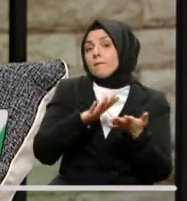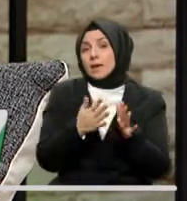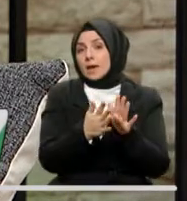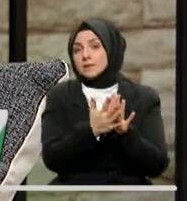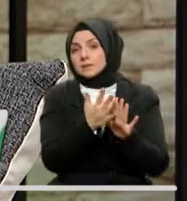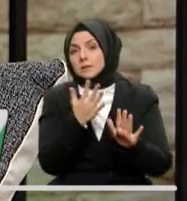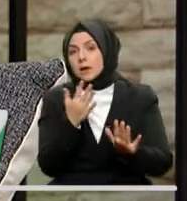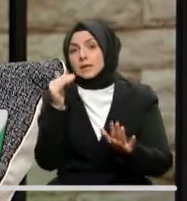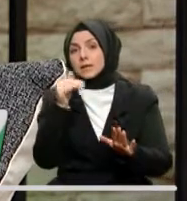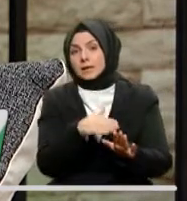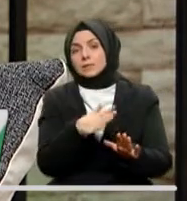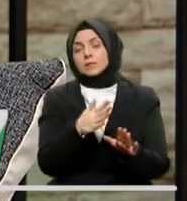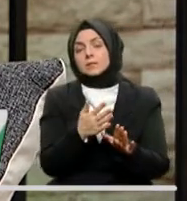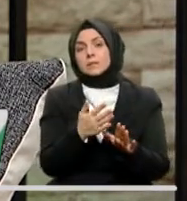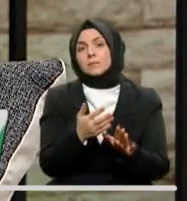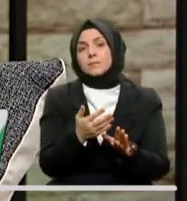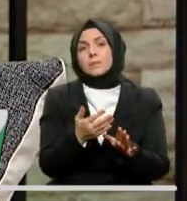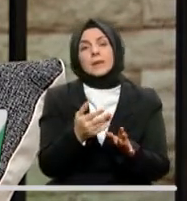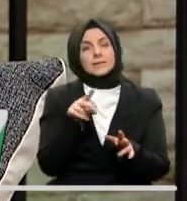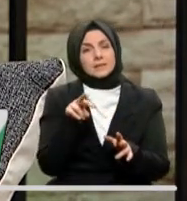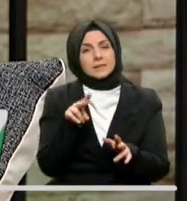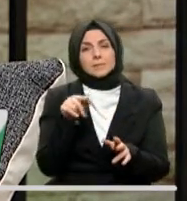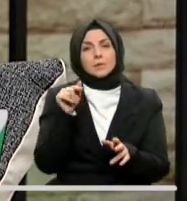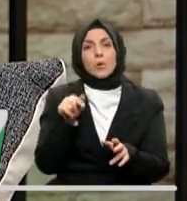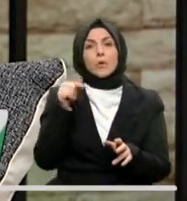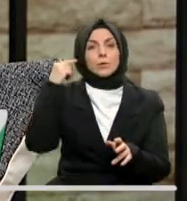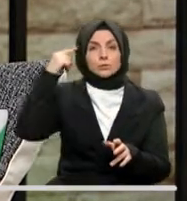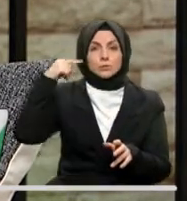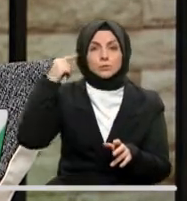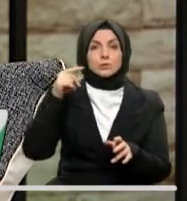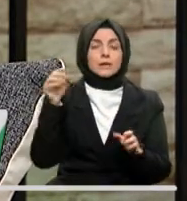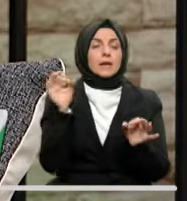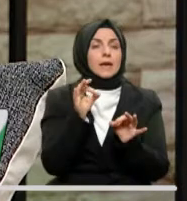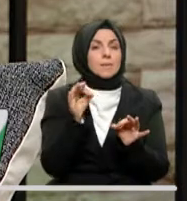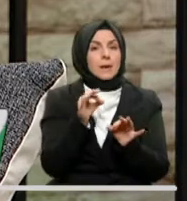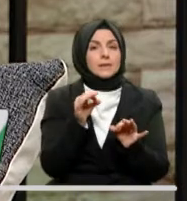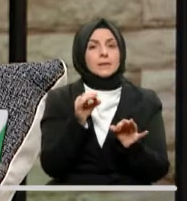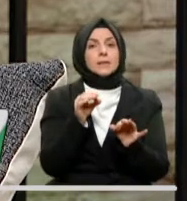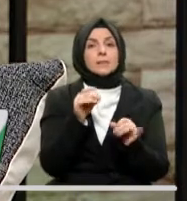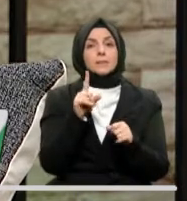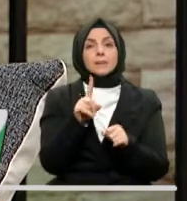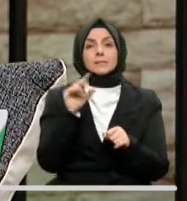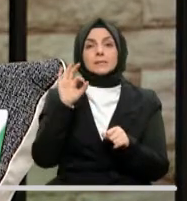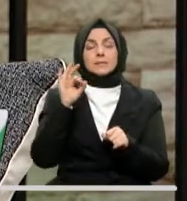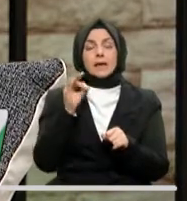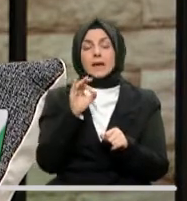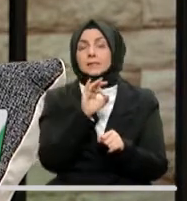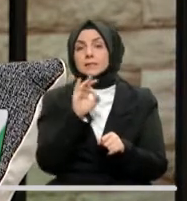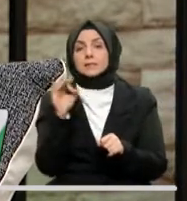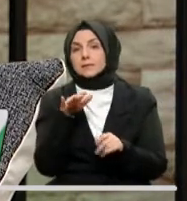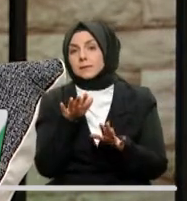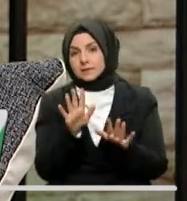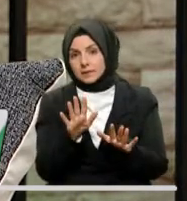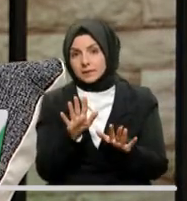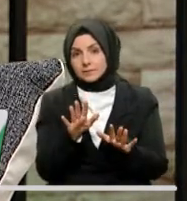masadan sonra sizin Masanızda ilgilenecektir şeklinde o düşünceyi hemen dönüştürüp bunu bir değersizlikle alakası olan bir şey